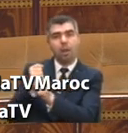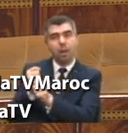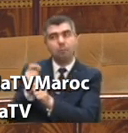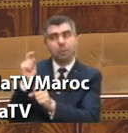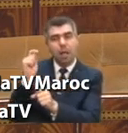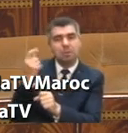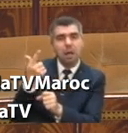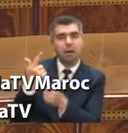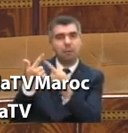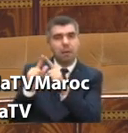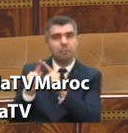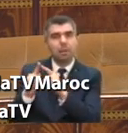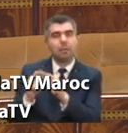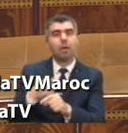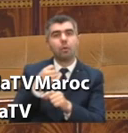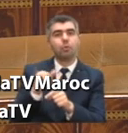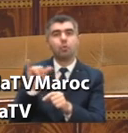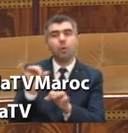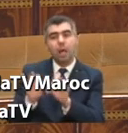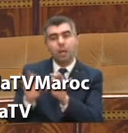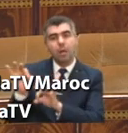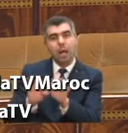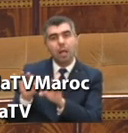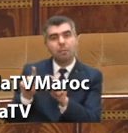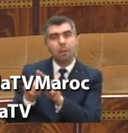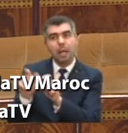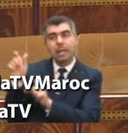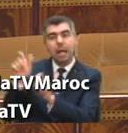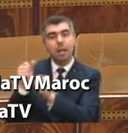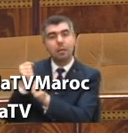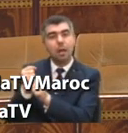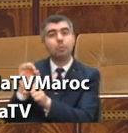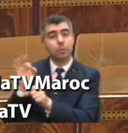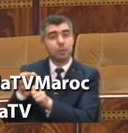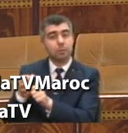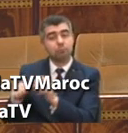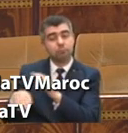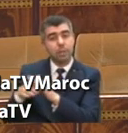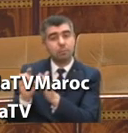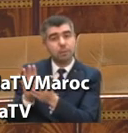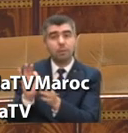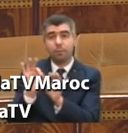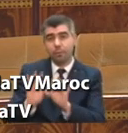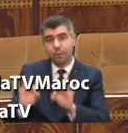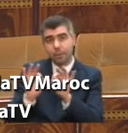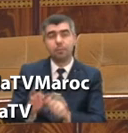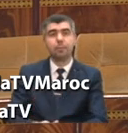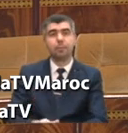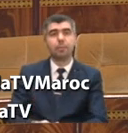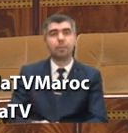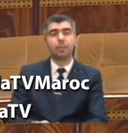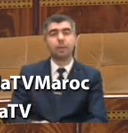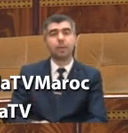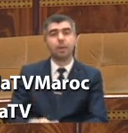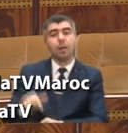هي الإجراءات المتخذة للحفاظ على مناصب الشغل بها؟ كذلك بالنسبة للقطاع غير المهيكل،